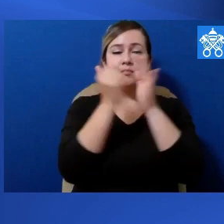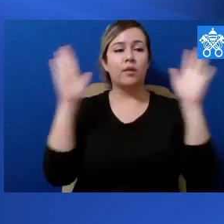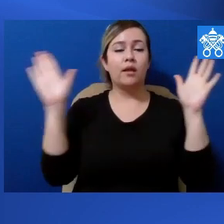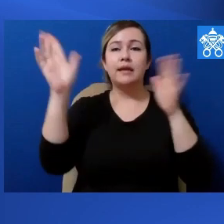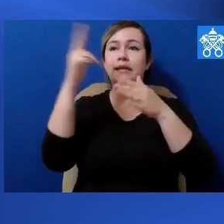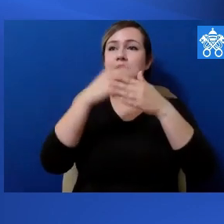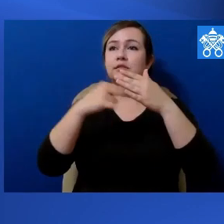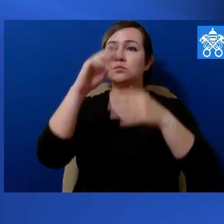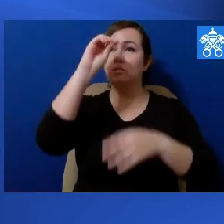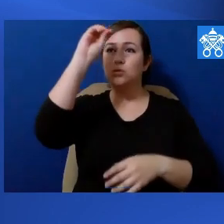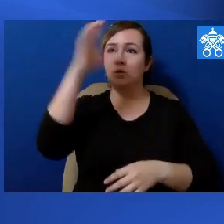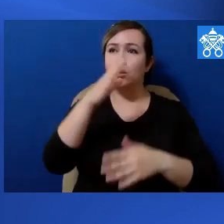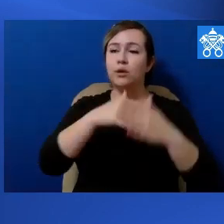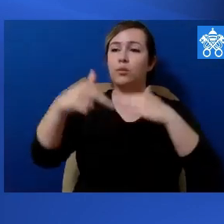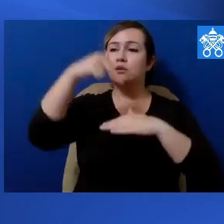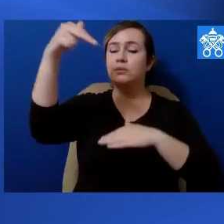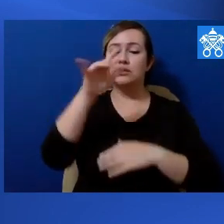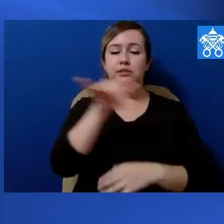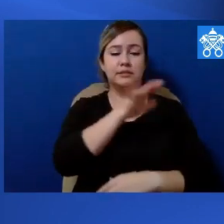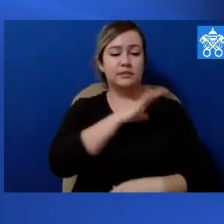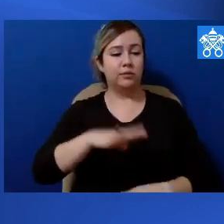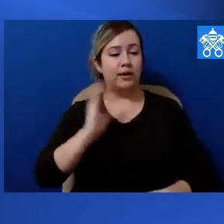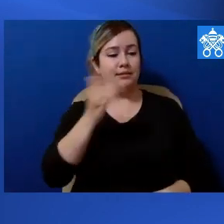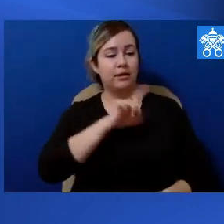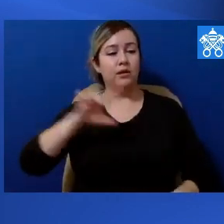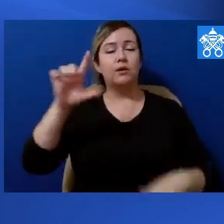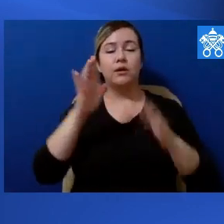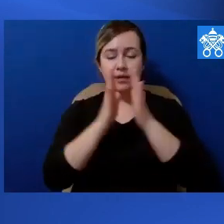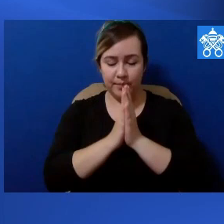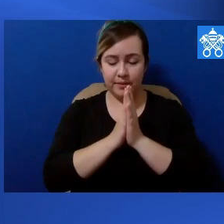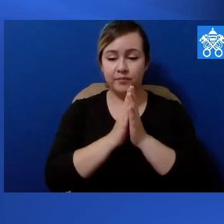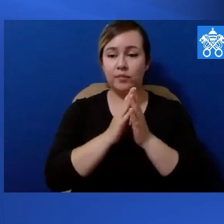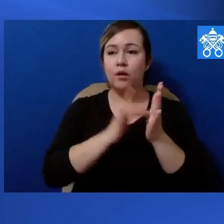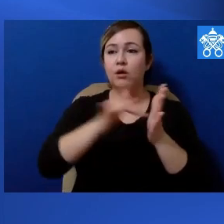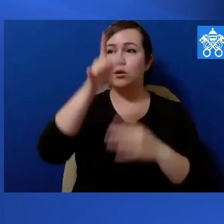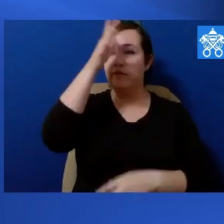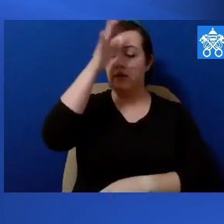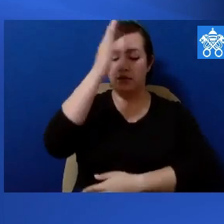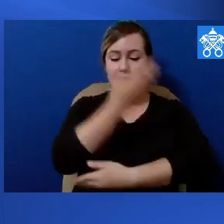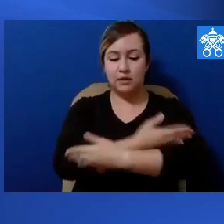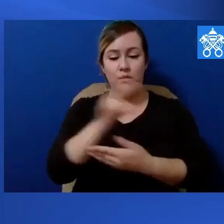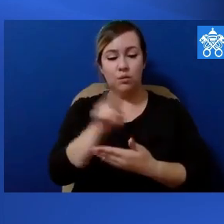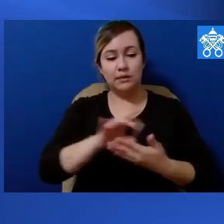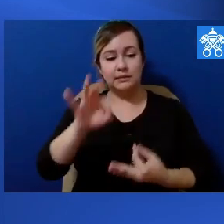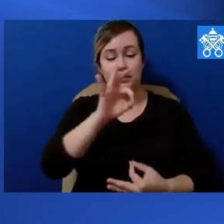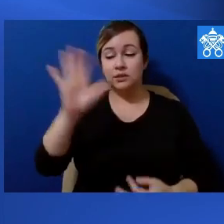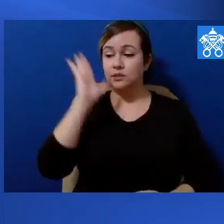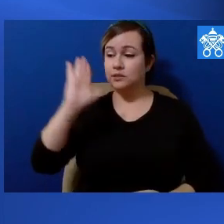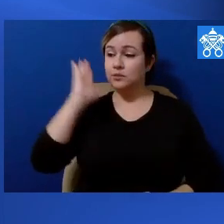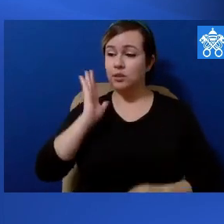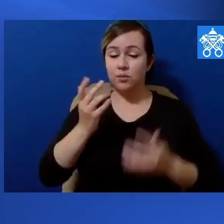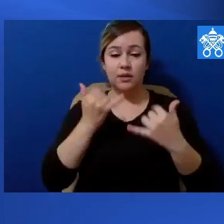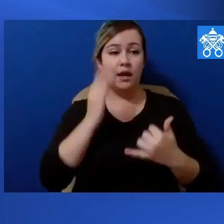Amen. Gloria Patria et Figlio te Spiritui Santo. Sicut erati in principio et nunc et semper, et in secula,